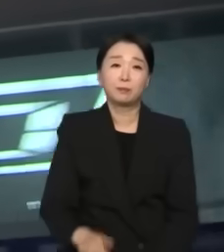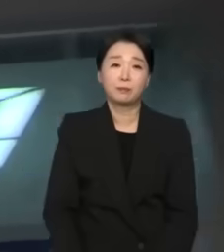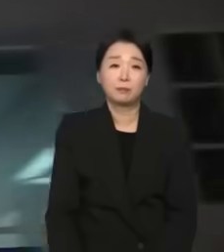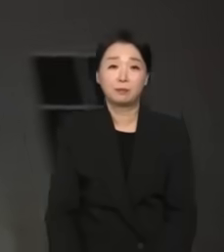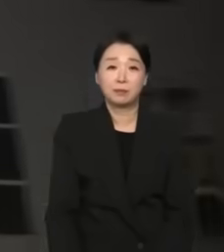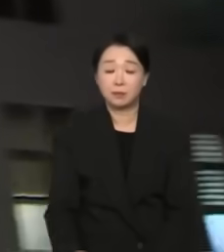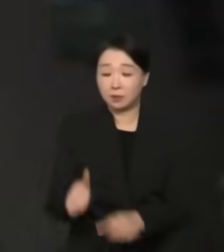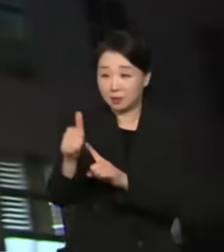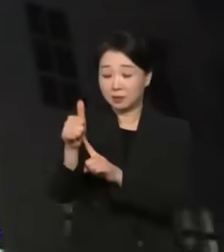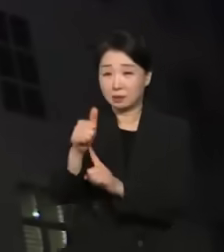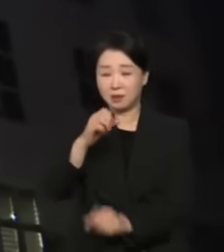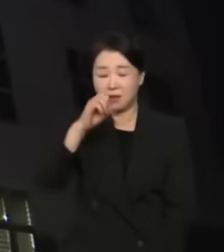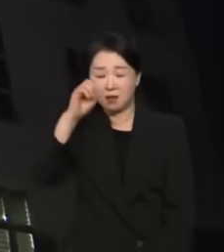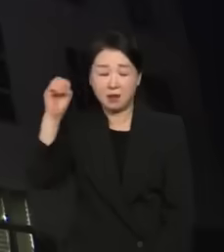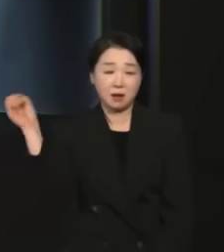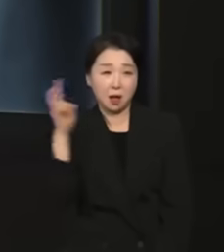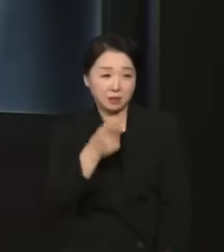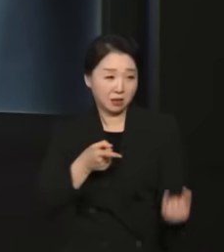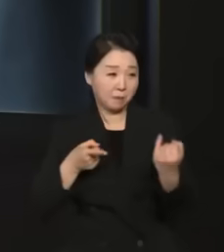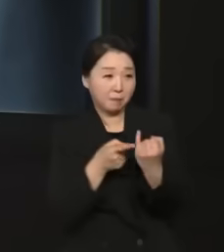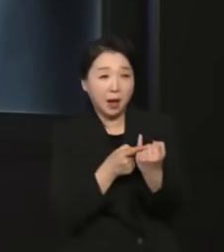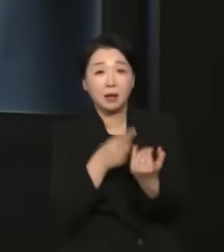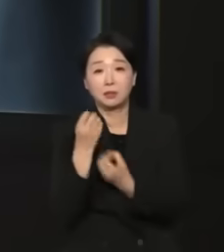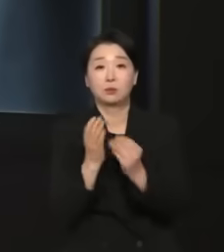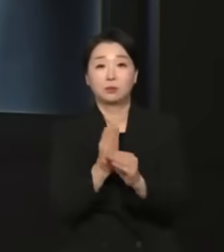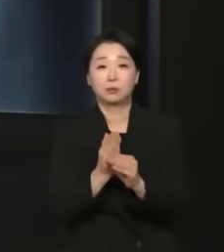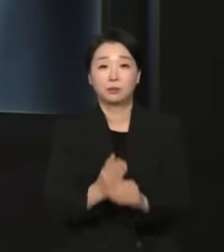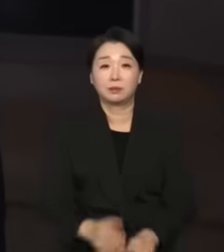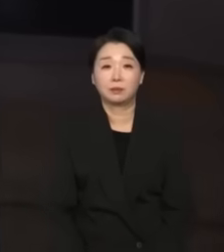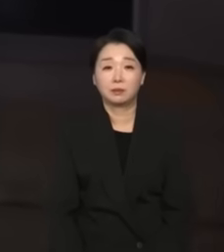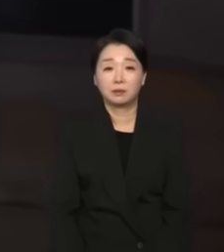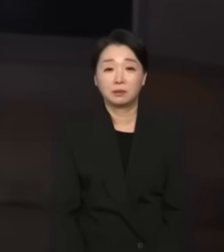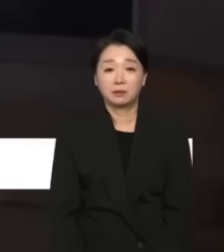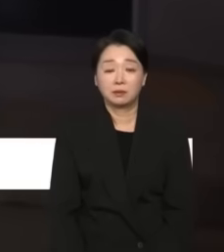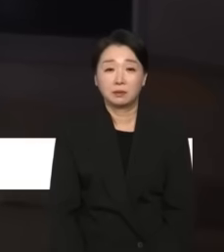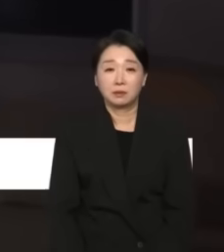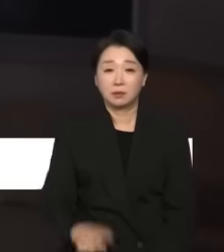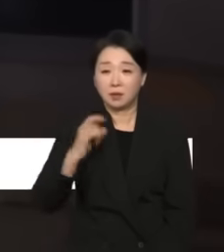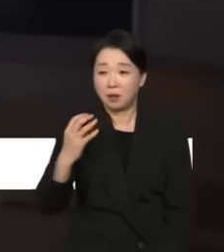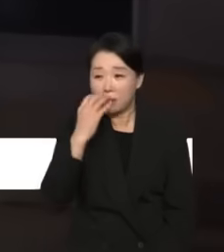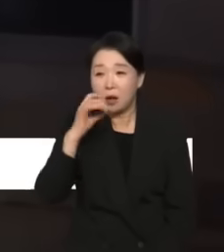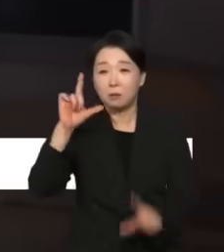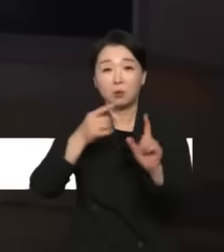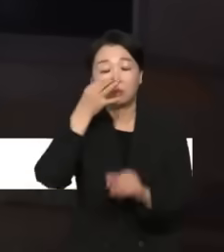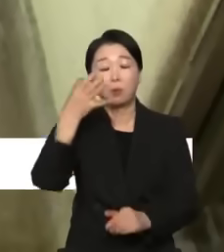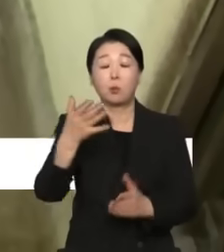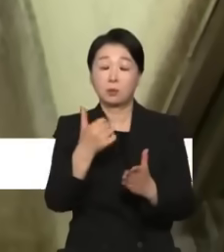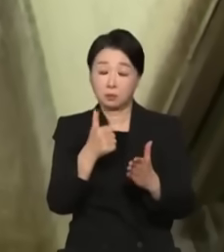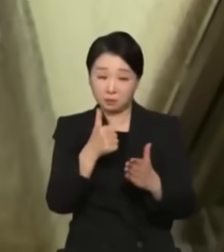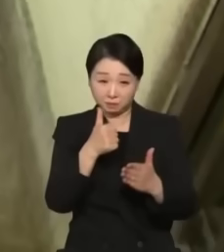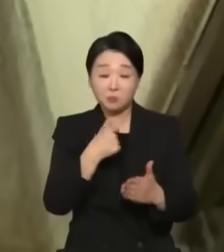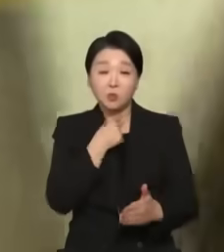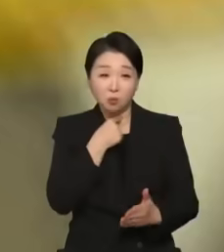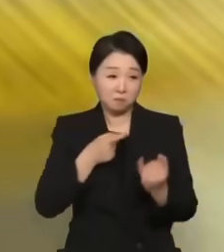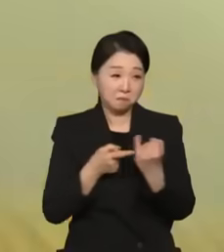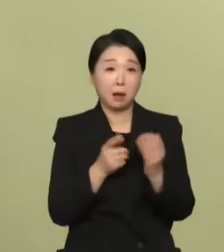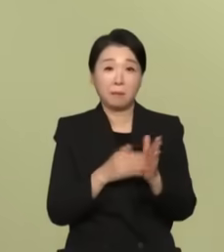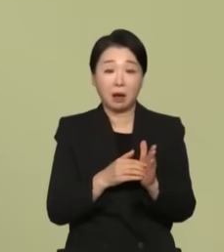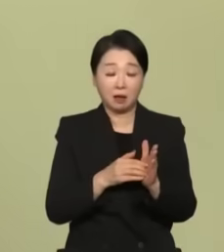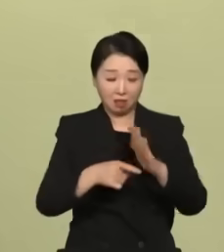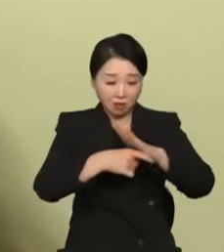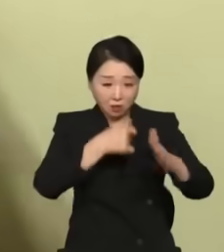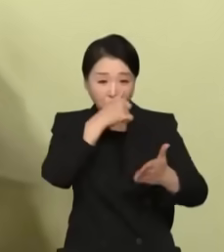이 씨는 우발적으로 범행했다고 진술하고 있습니다. 강한 모습을 보여주고 싶어서 범행했다고 합니다. 절도죄